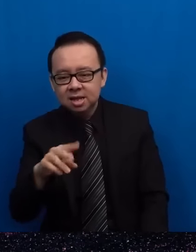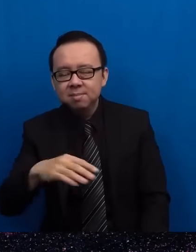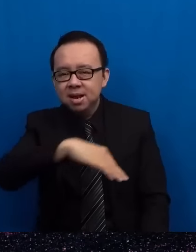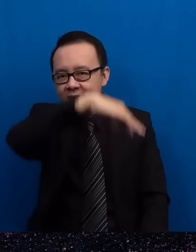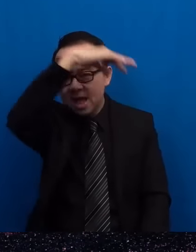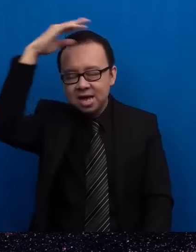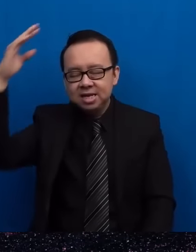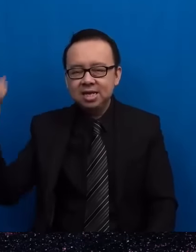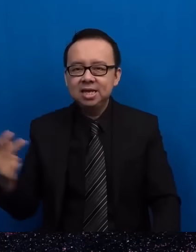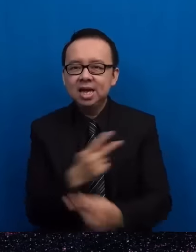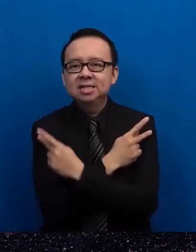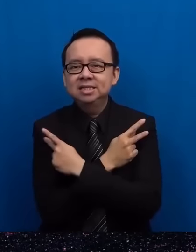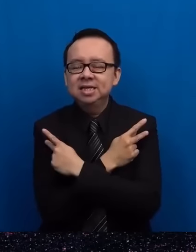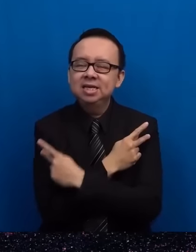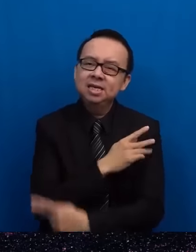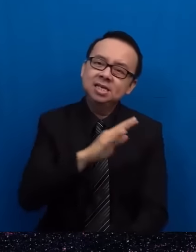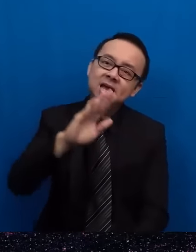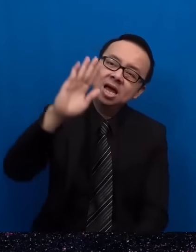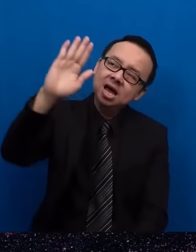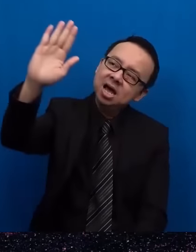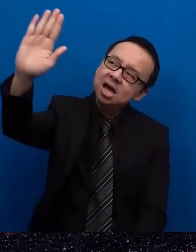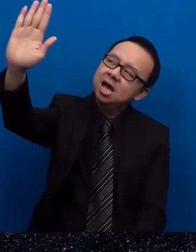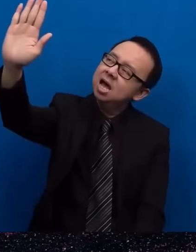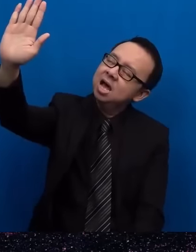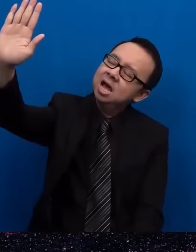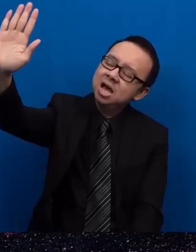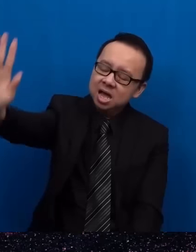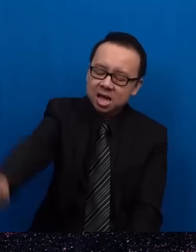kulihat pelangi kasih-Nya.